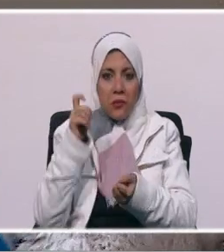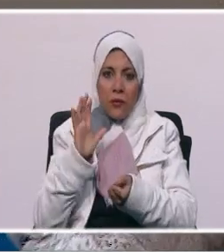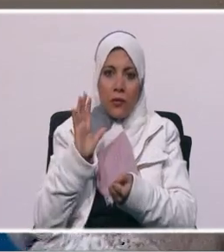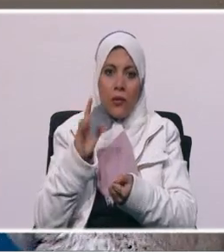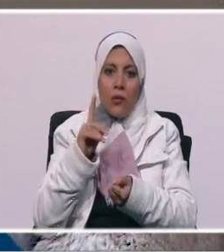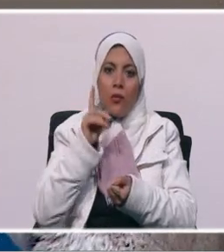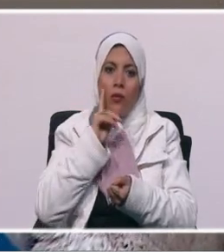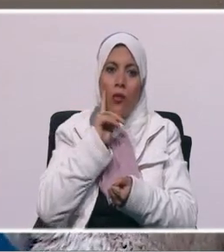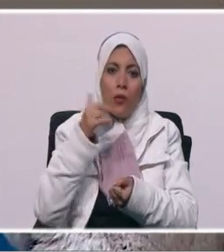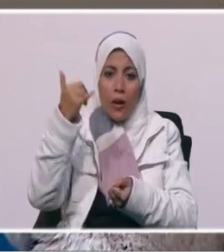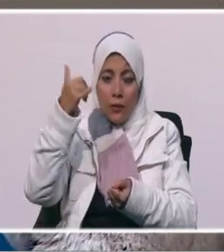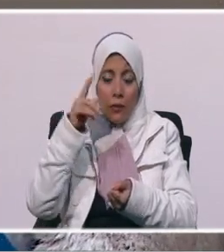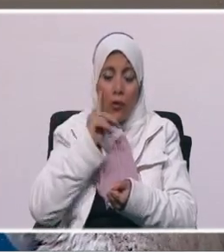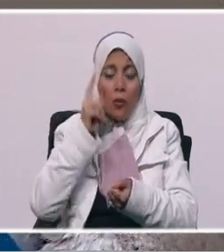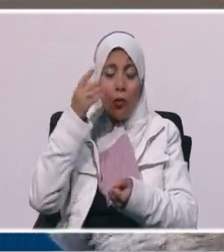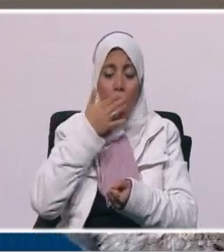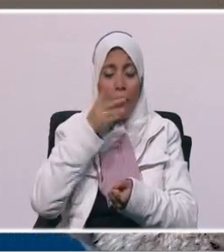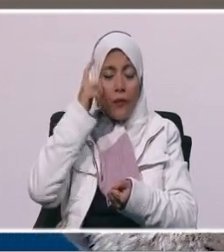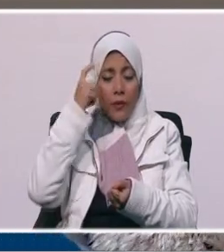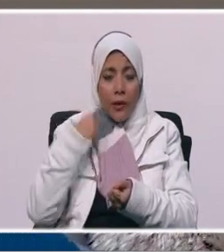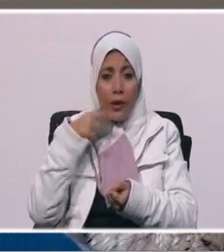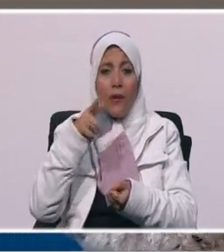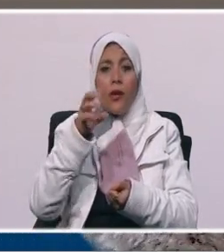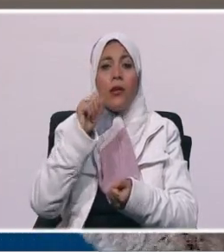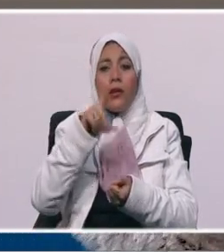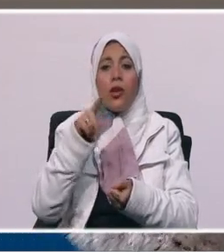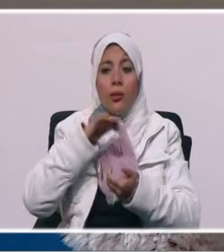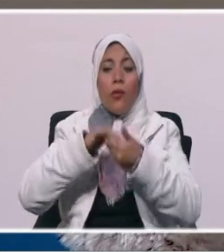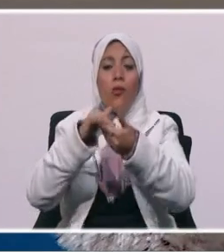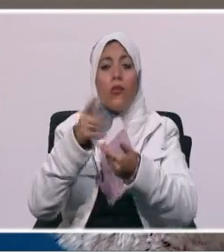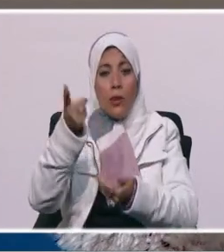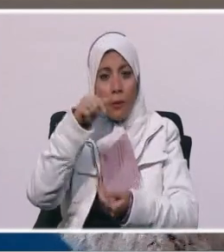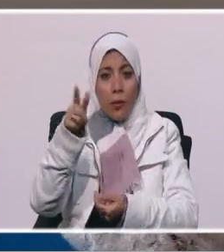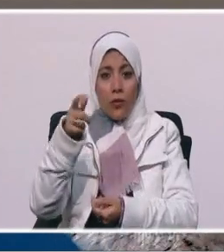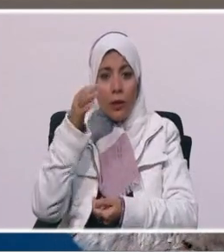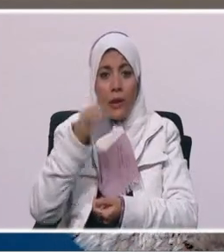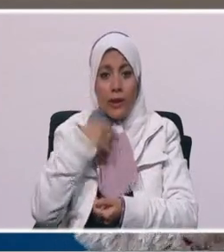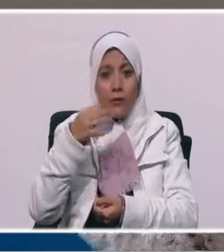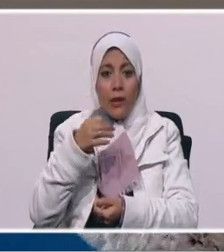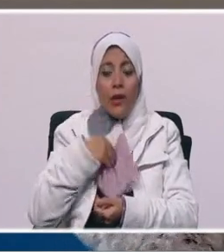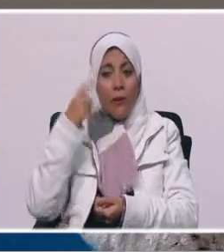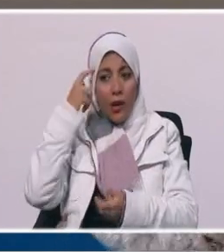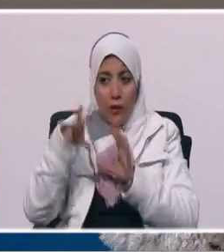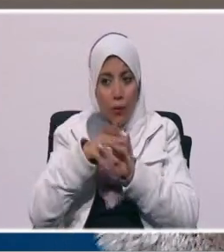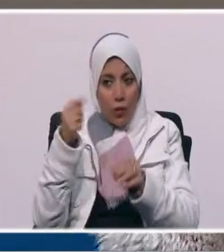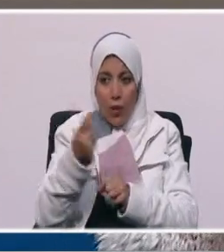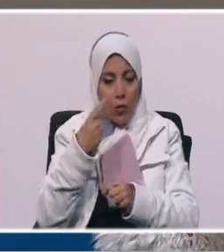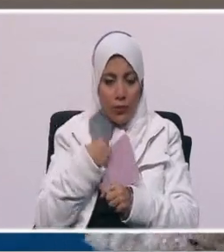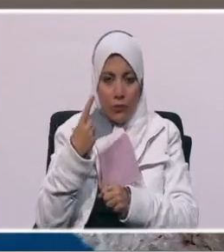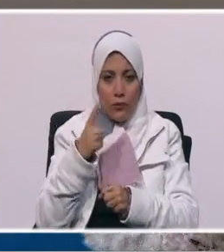وهم اكيد بيتفهموا ده في الاخر، عارفين انه ده لمصلحتهم برضو. وانا انسانه بعرف اتصرف في حياتي، يعني مش